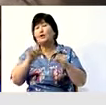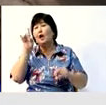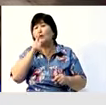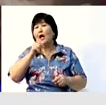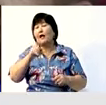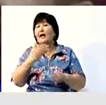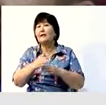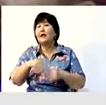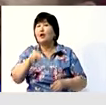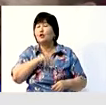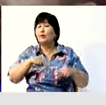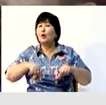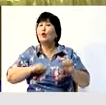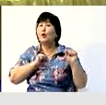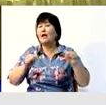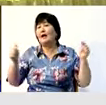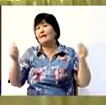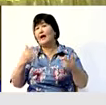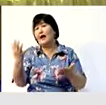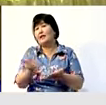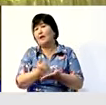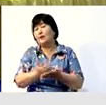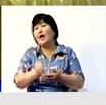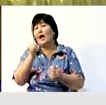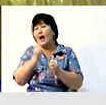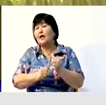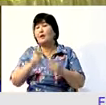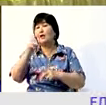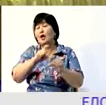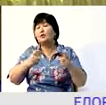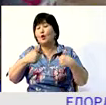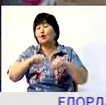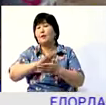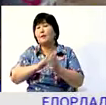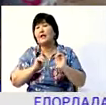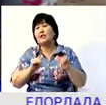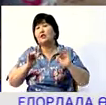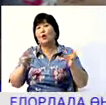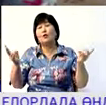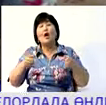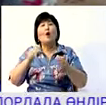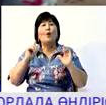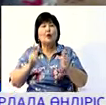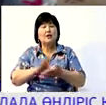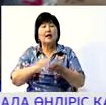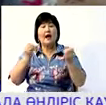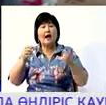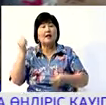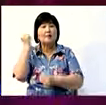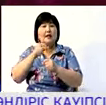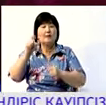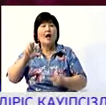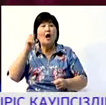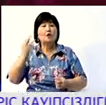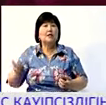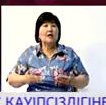мұнай-газ саласы жұмысшыларының құқығын қорғап, лайықты табыс табу үшін әрбір кәсіпорында ұжымдық шарт жасалуы тиіс. Ол шарт қарапайым еңбек адамының әлеуметтік